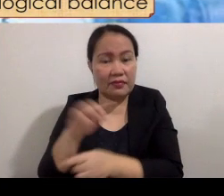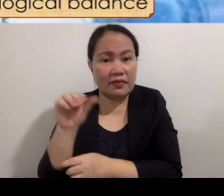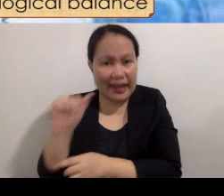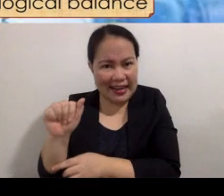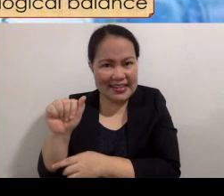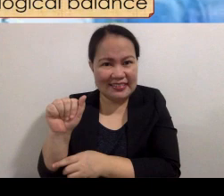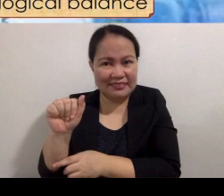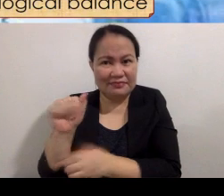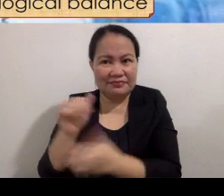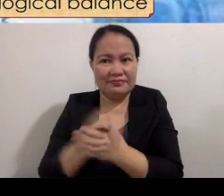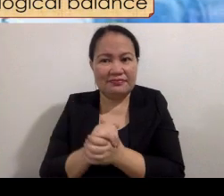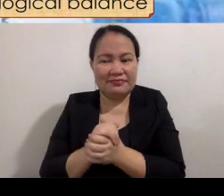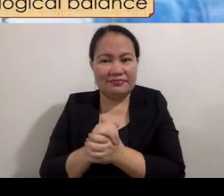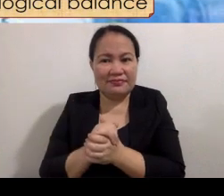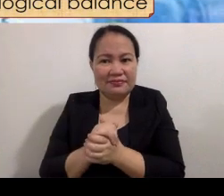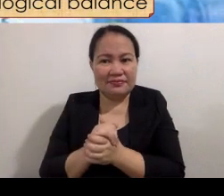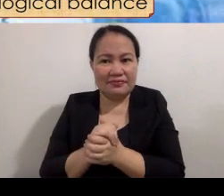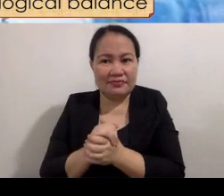Correct. Letter A,